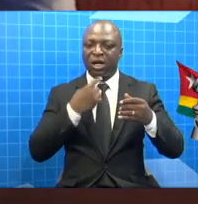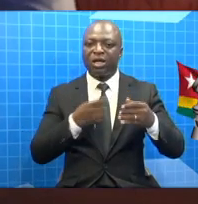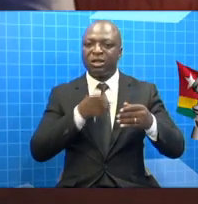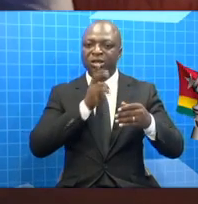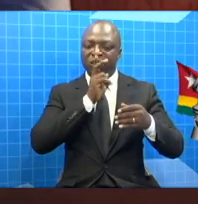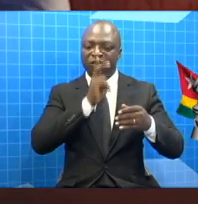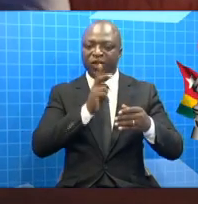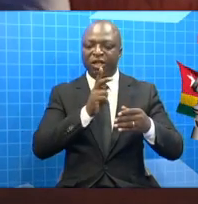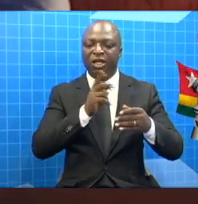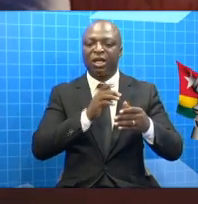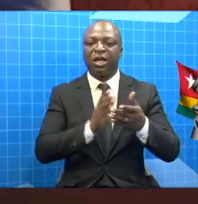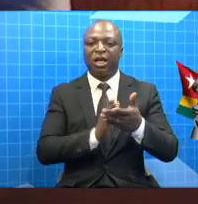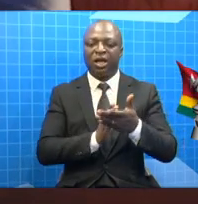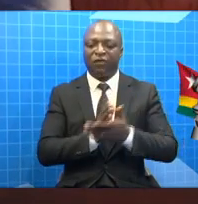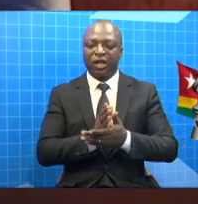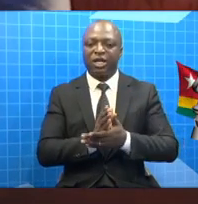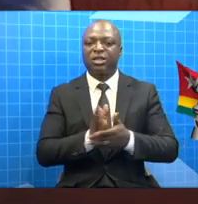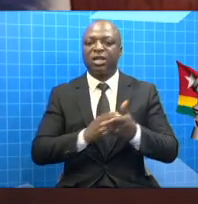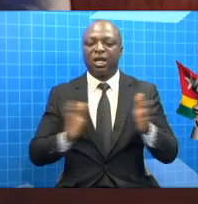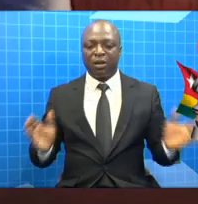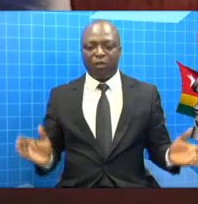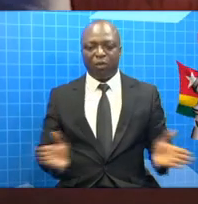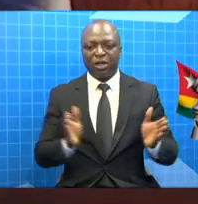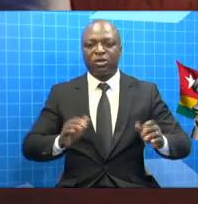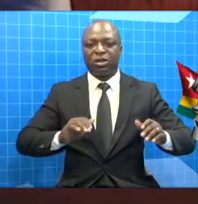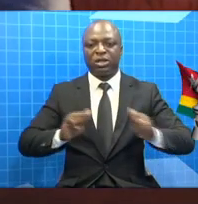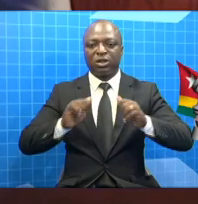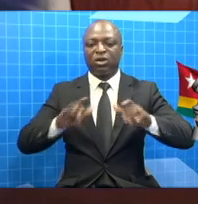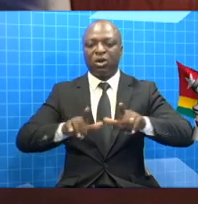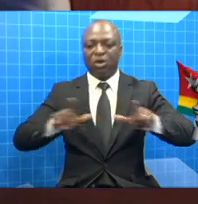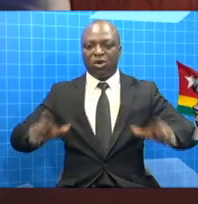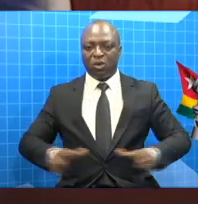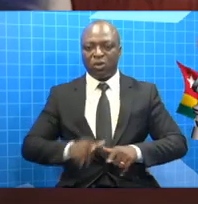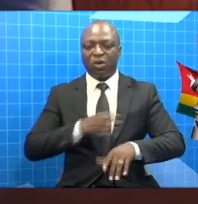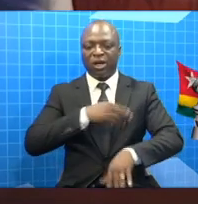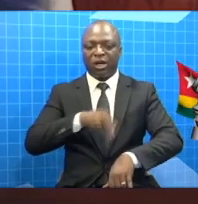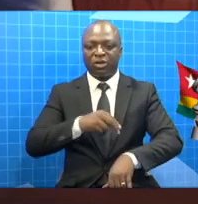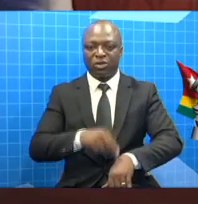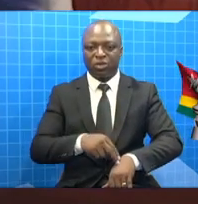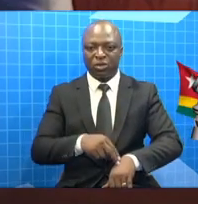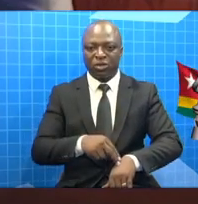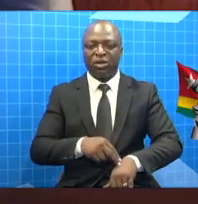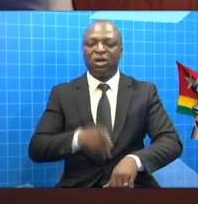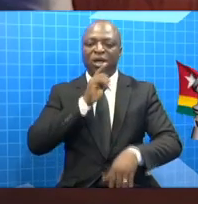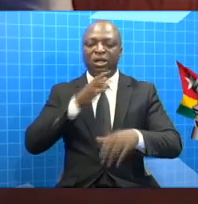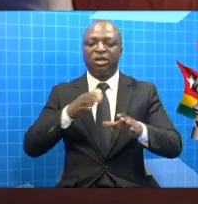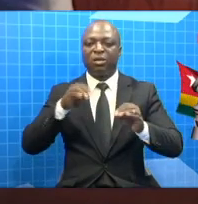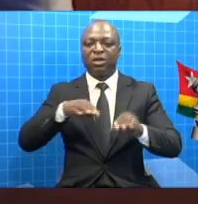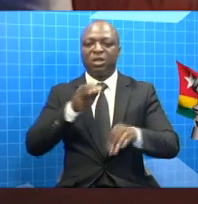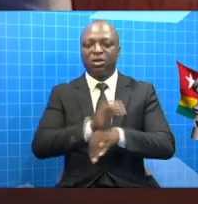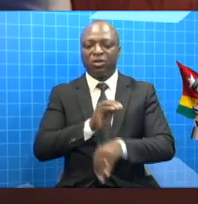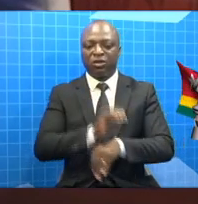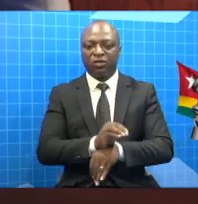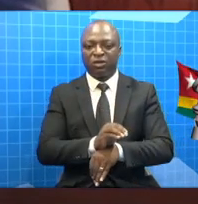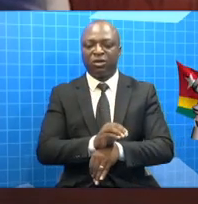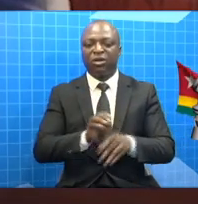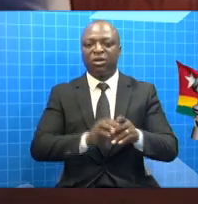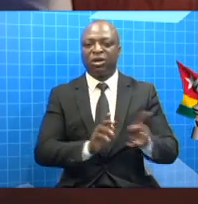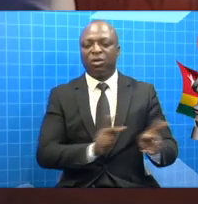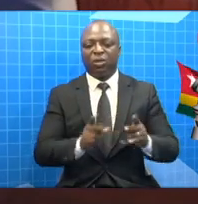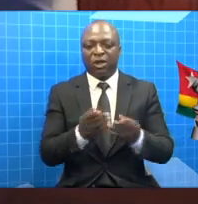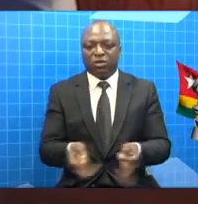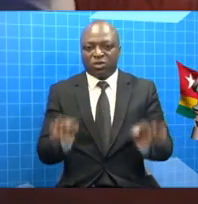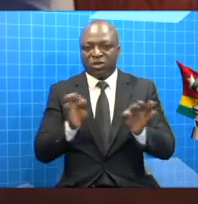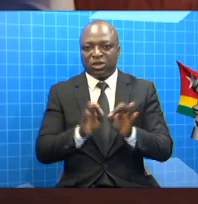célérité, efficacité et mobilisation des acteurs locaux et nationaux est déjà mise en œuvre dans le plan